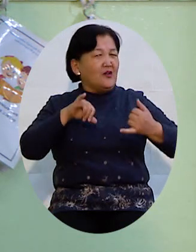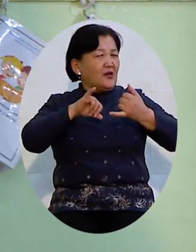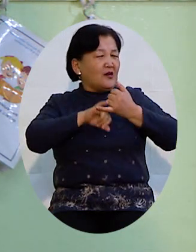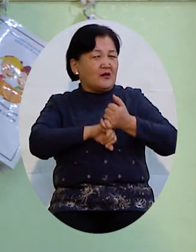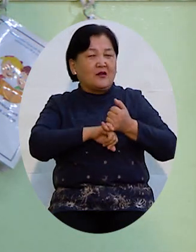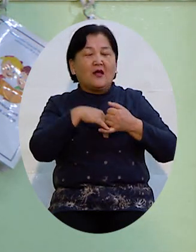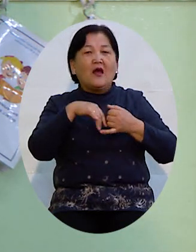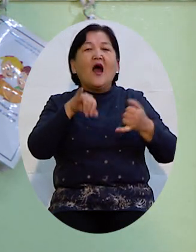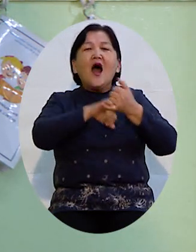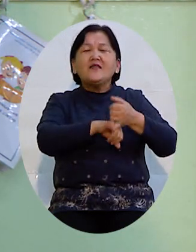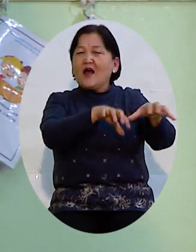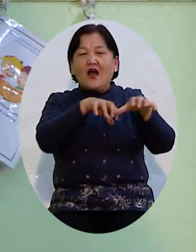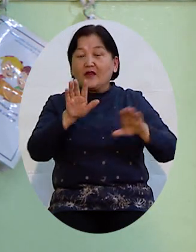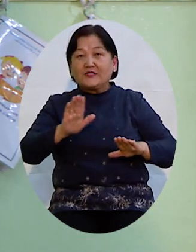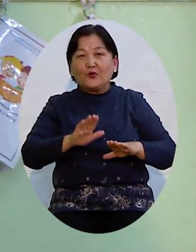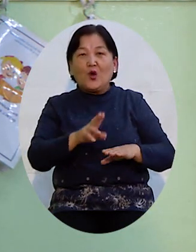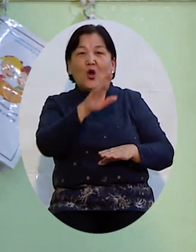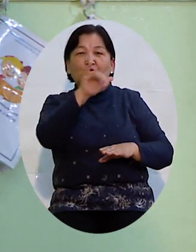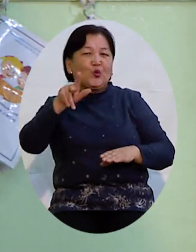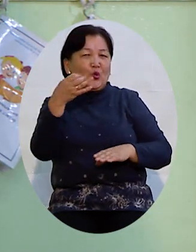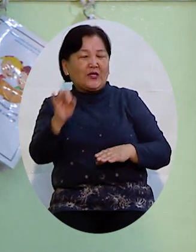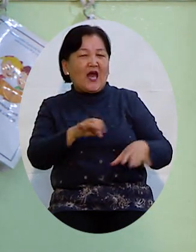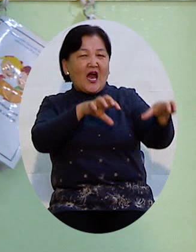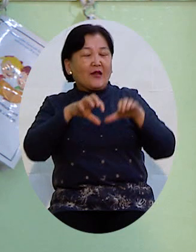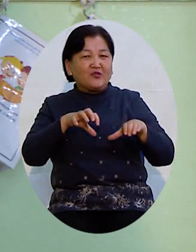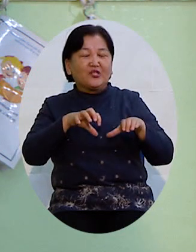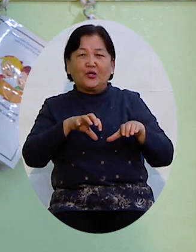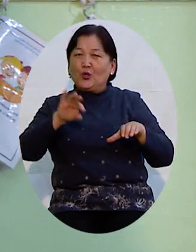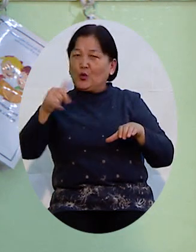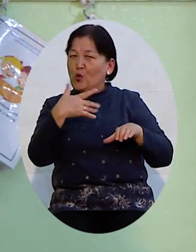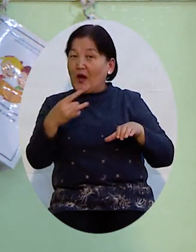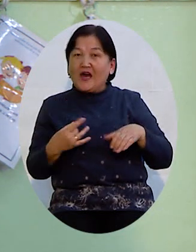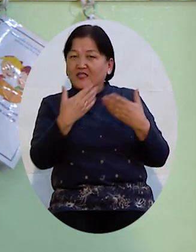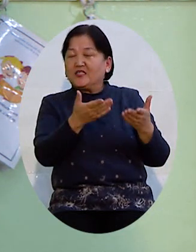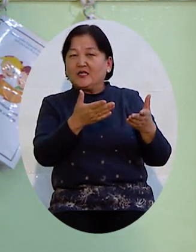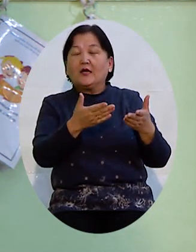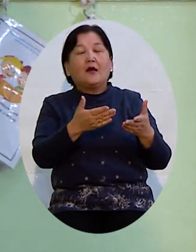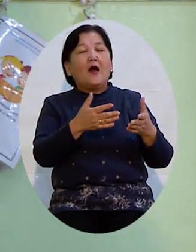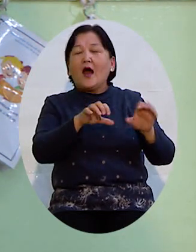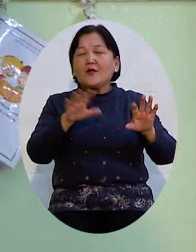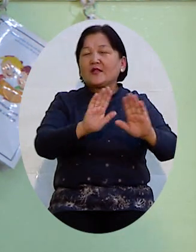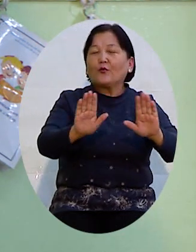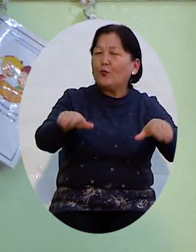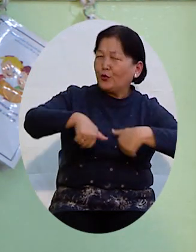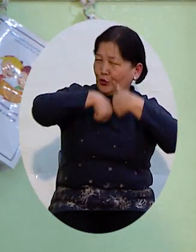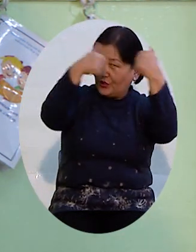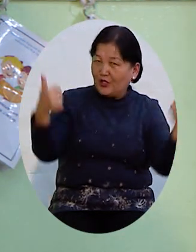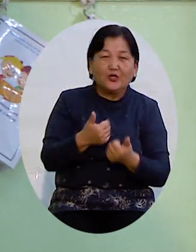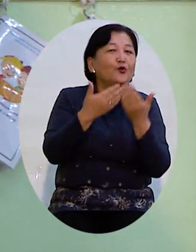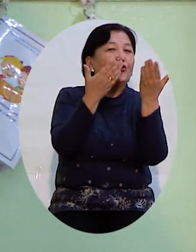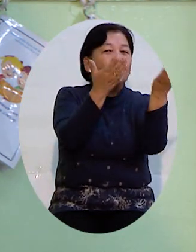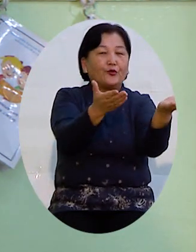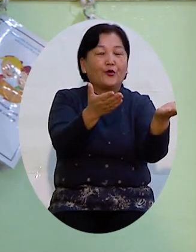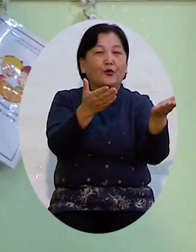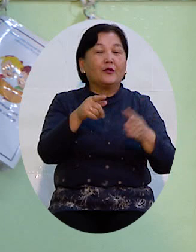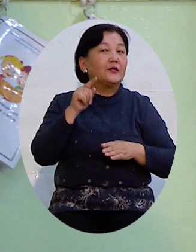ханаан харамсангүй, цуутай харамчийнхан юугаач харамсангүй. Бүрээн дунаар нөхтөө